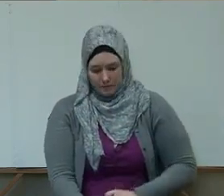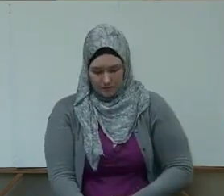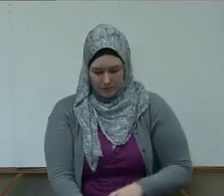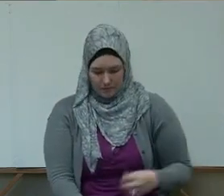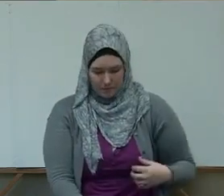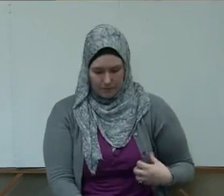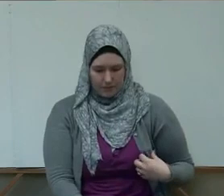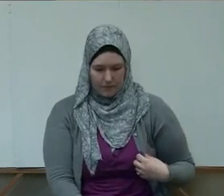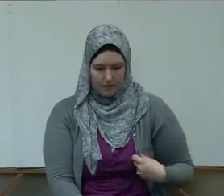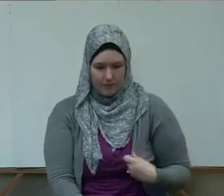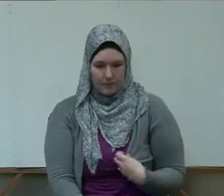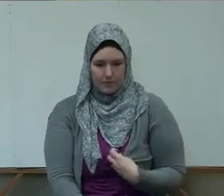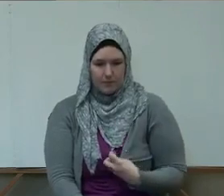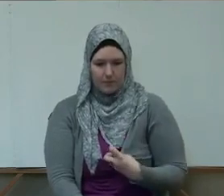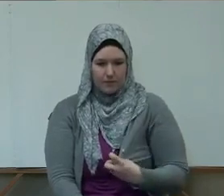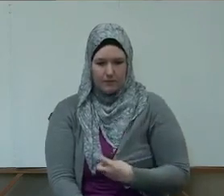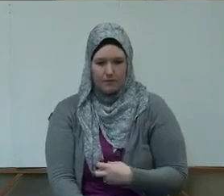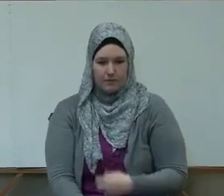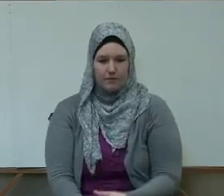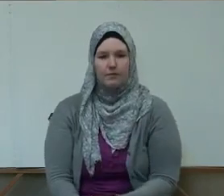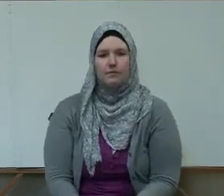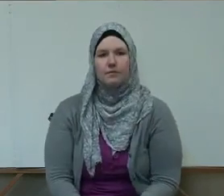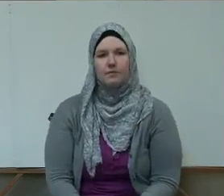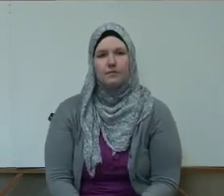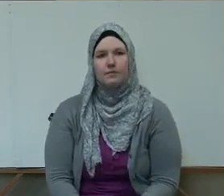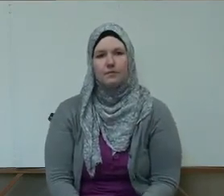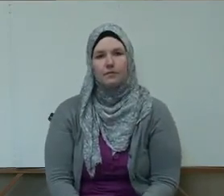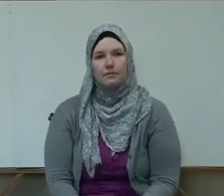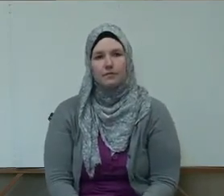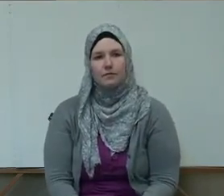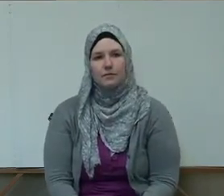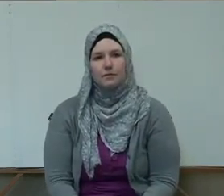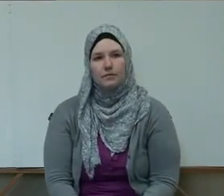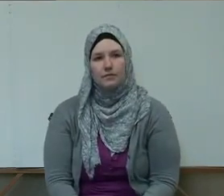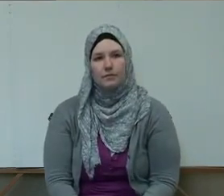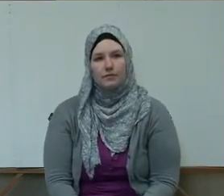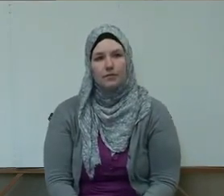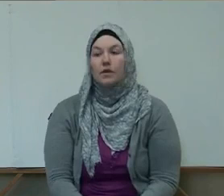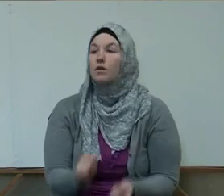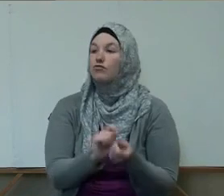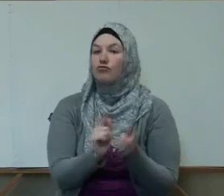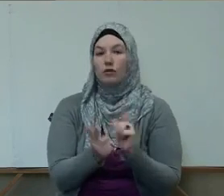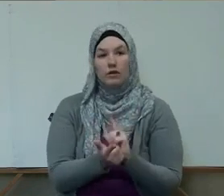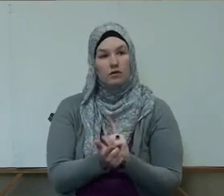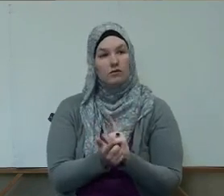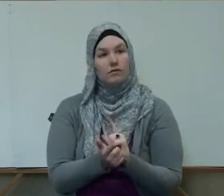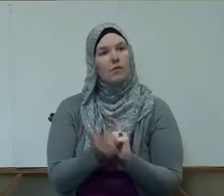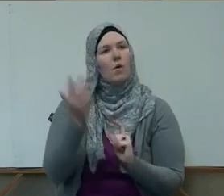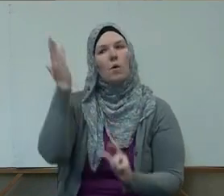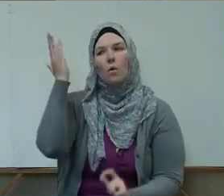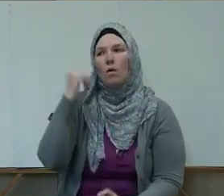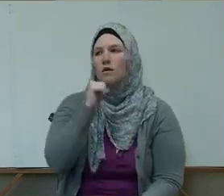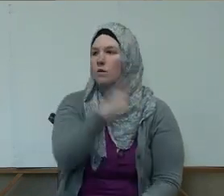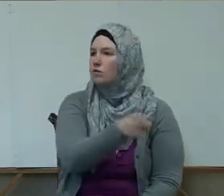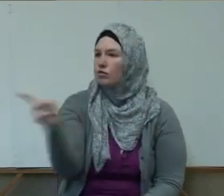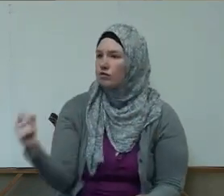مِنْ لَدُنْكَ وَلِيًّا وَاجْعَلْ لَنَا مِنْ لَدُنْكَ نَصِيرًا. The translation is, and why don't you